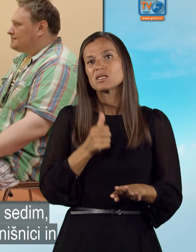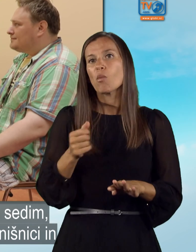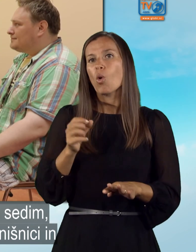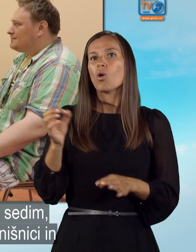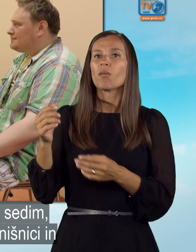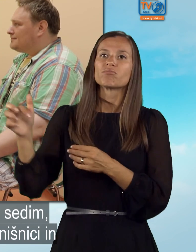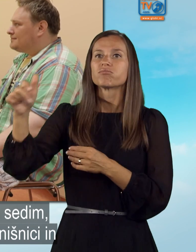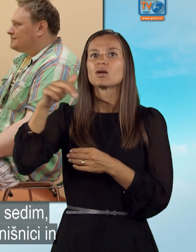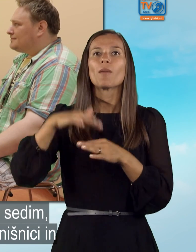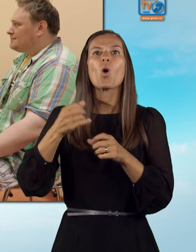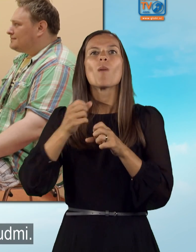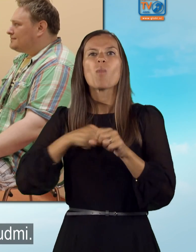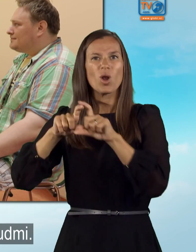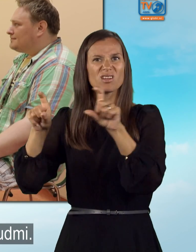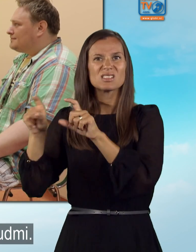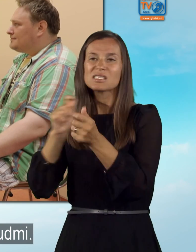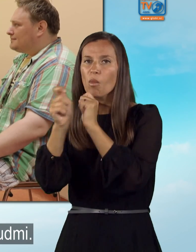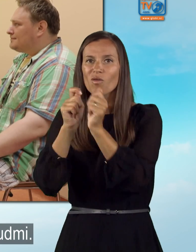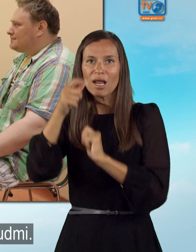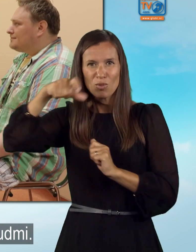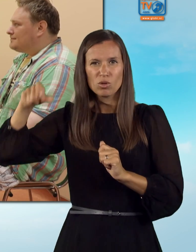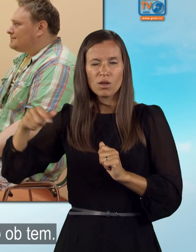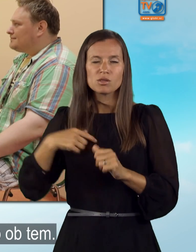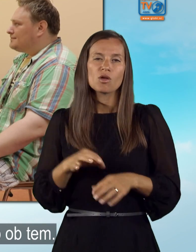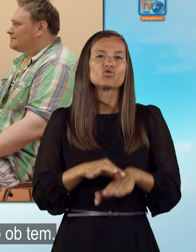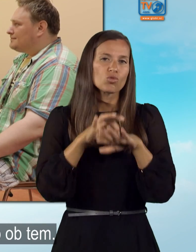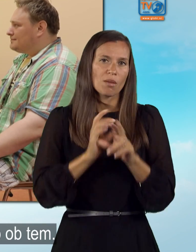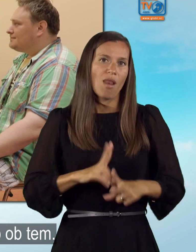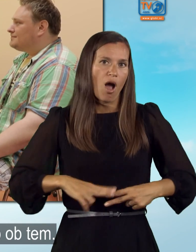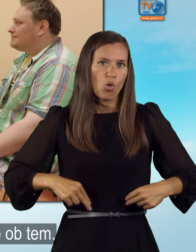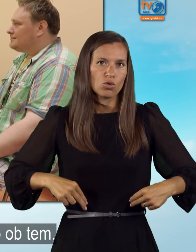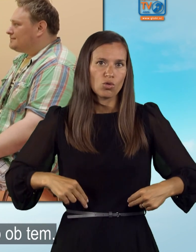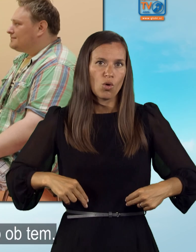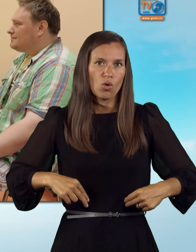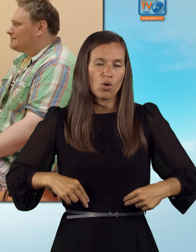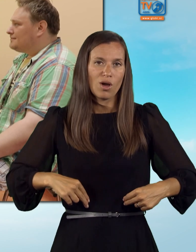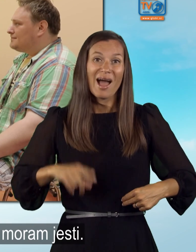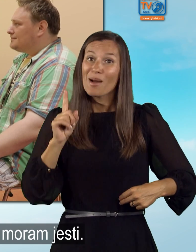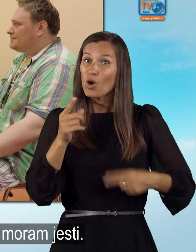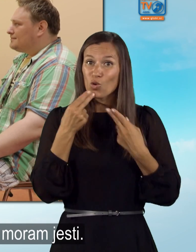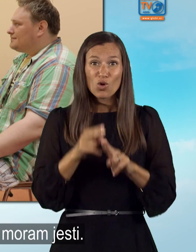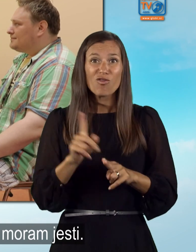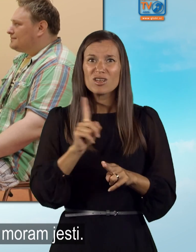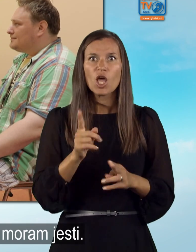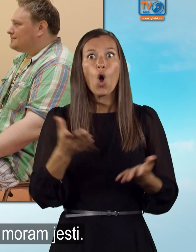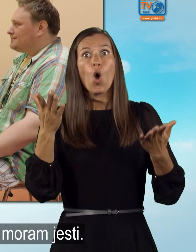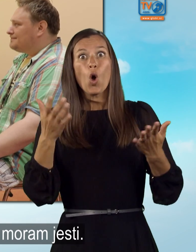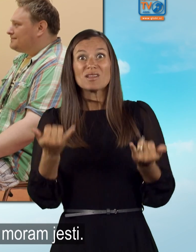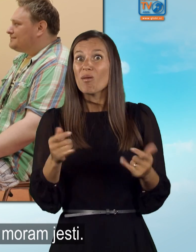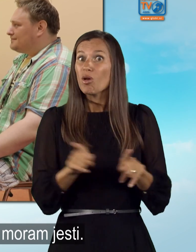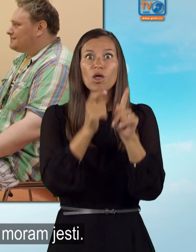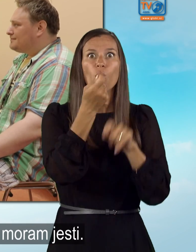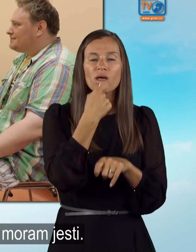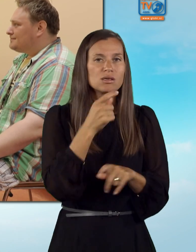po bolnici in se pogovarjam z ljudmi in seveda čutim lakoto ob tem. Odgovor na to seveda ni, ojej, zdaj moraš